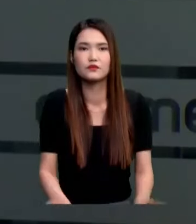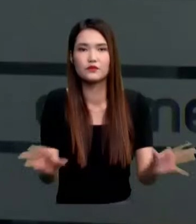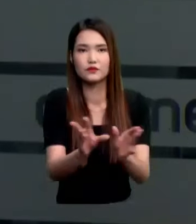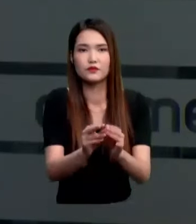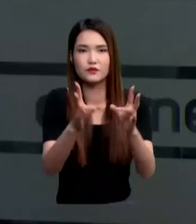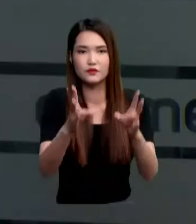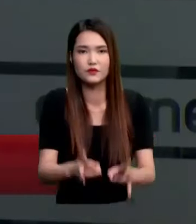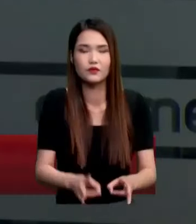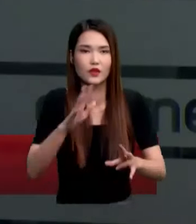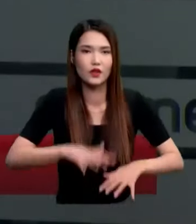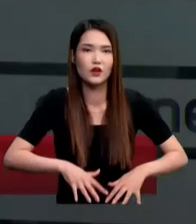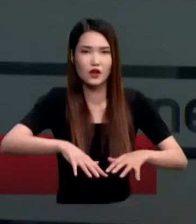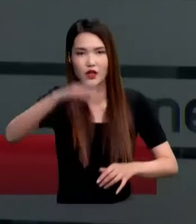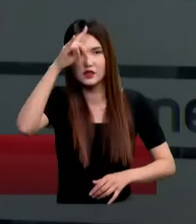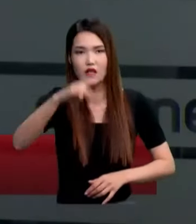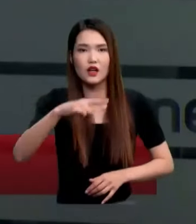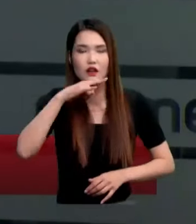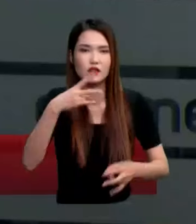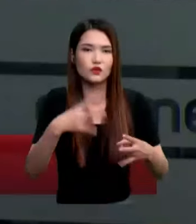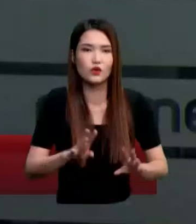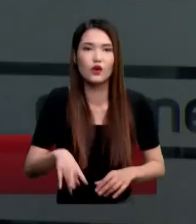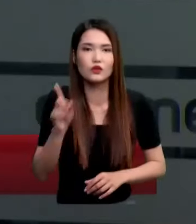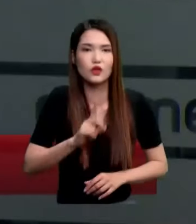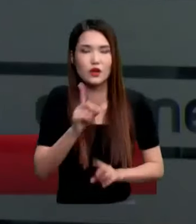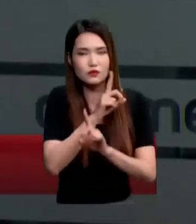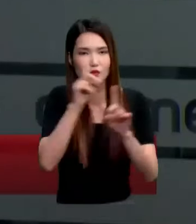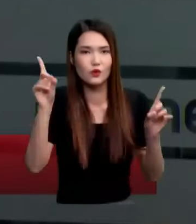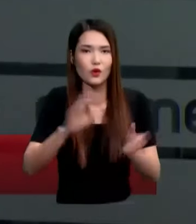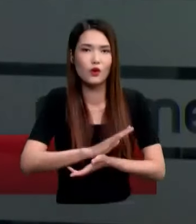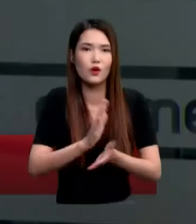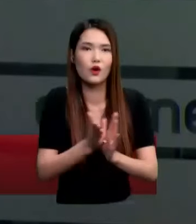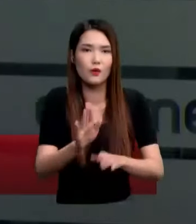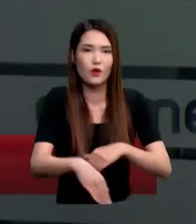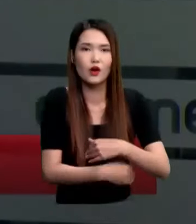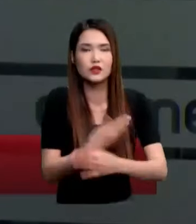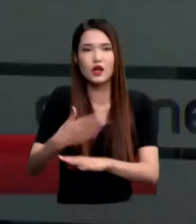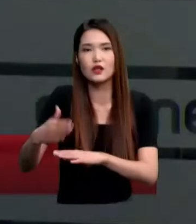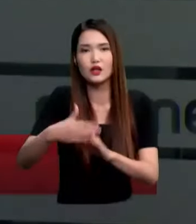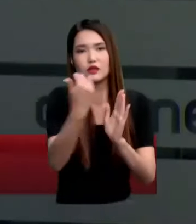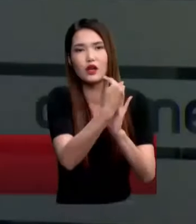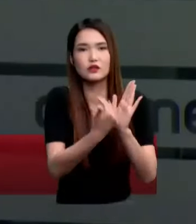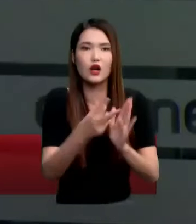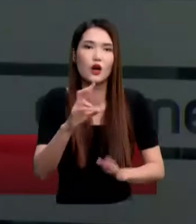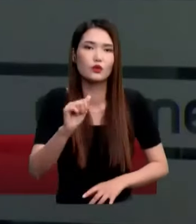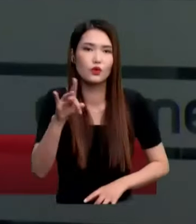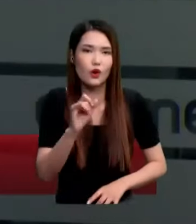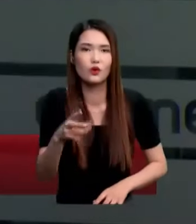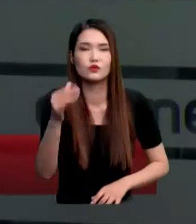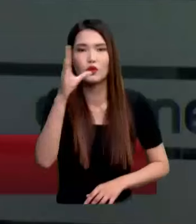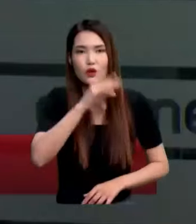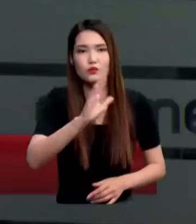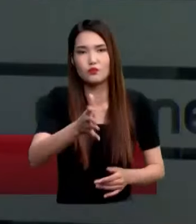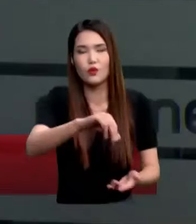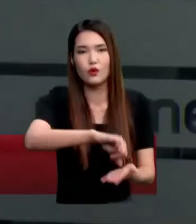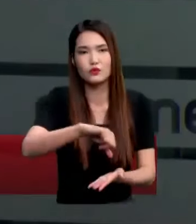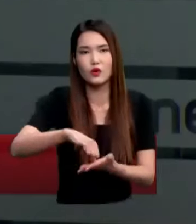Между тем, пострадавшим от паводков казахстанцам не стоит ожидать особых условий по новой ипотечной программе «Наурез». Они будут